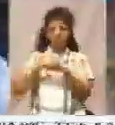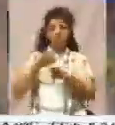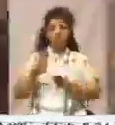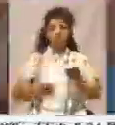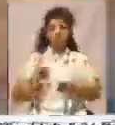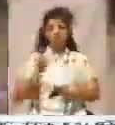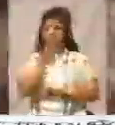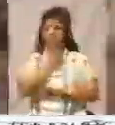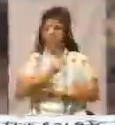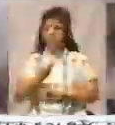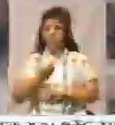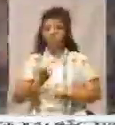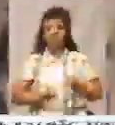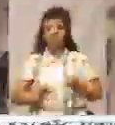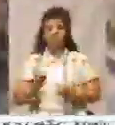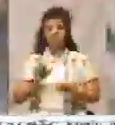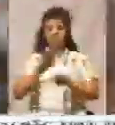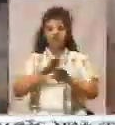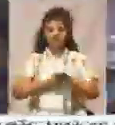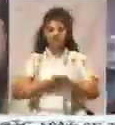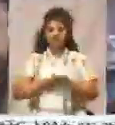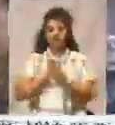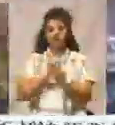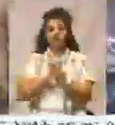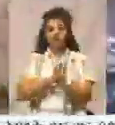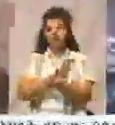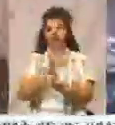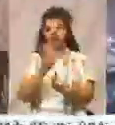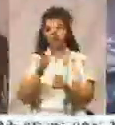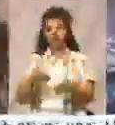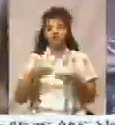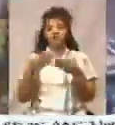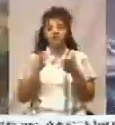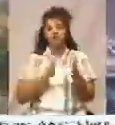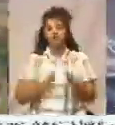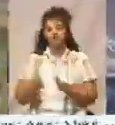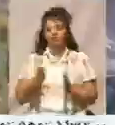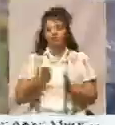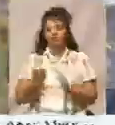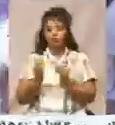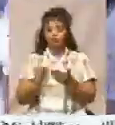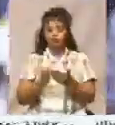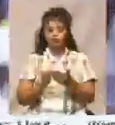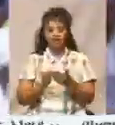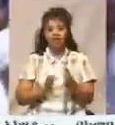በሚያደርገው ማንኛውም እንቅስቃሴ ላይ የሚጠበቅባቸውን ለማበርከት ዝግጁ መሆናቸውን አስረድተዋል።